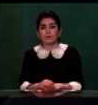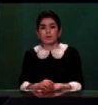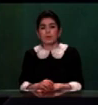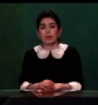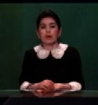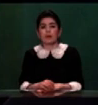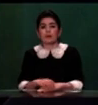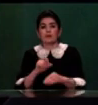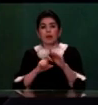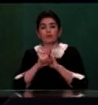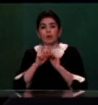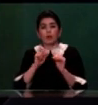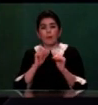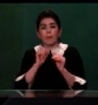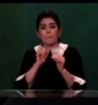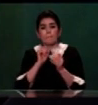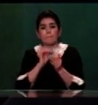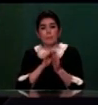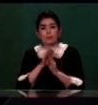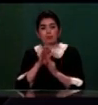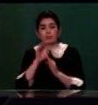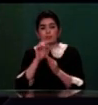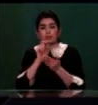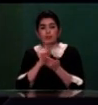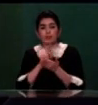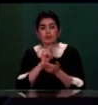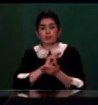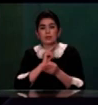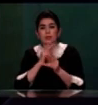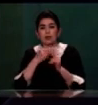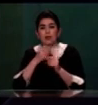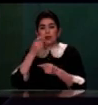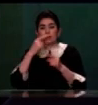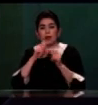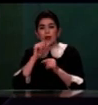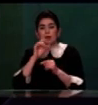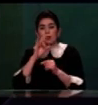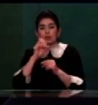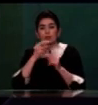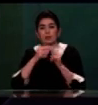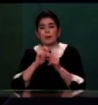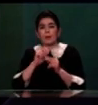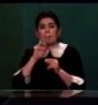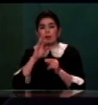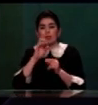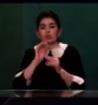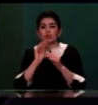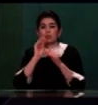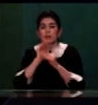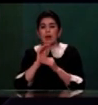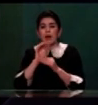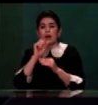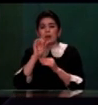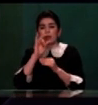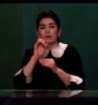Avvalo bajaradigan ishimiz papkamizni arxiv holatga keltiramiz, ya'ni kontekst menyu orqali dabavit va arxiv